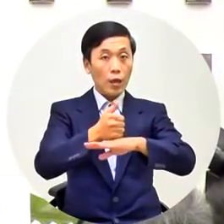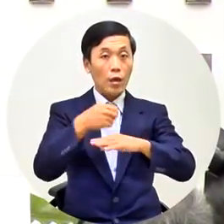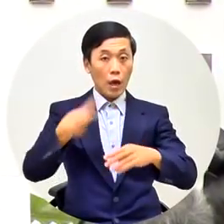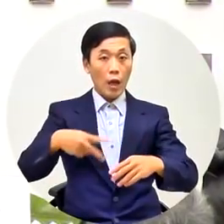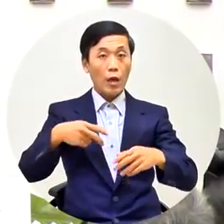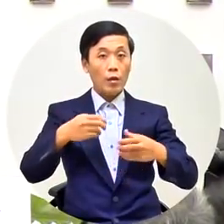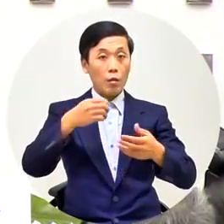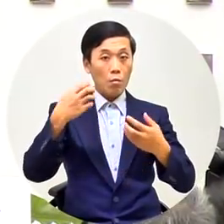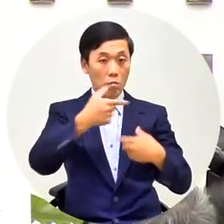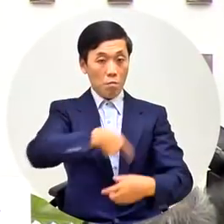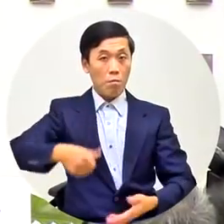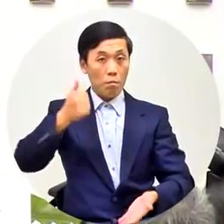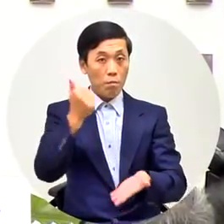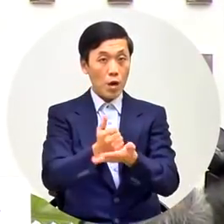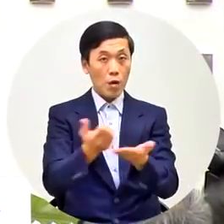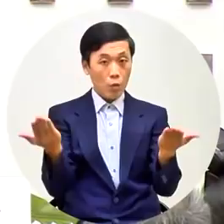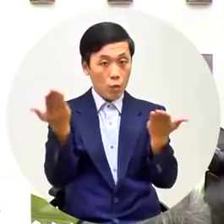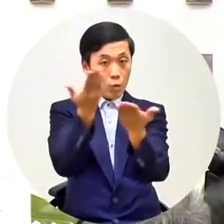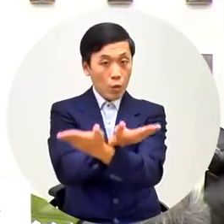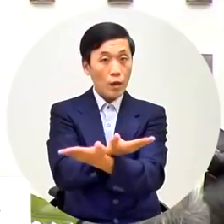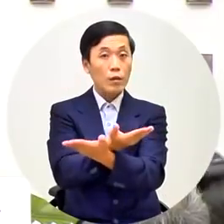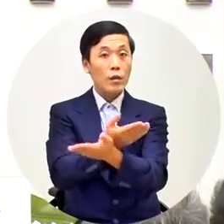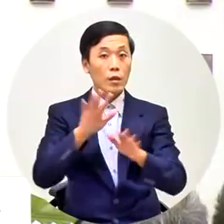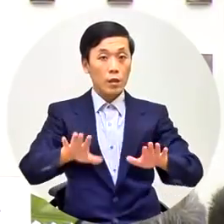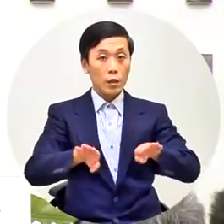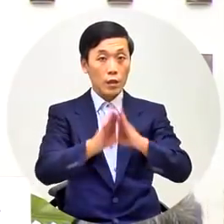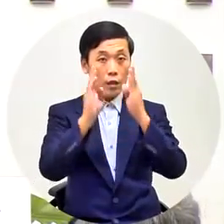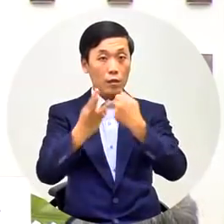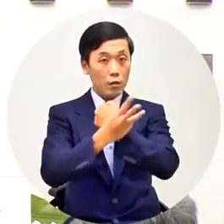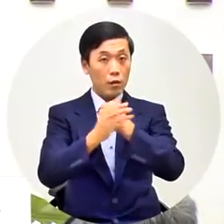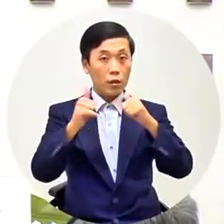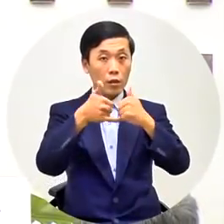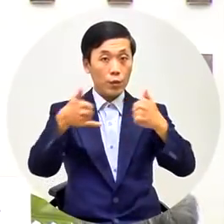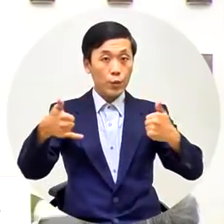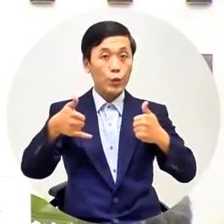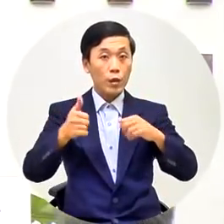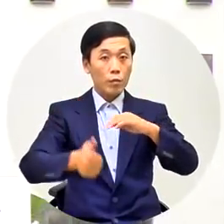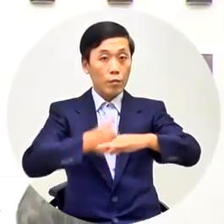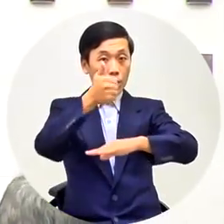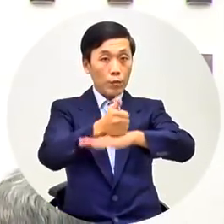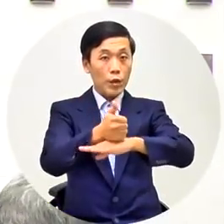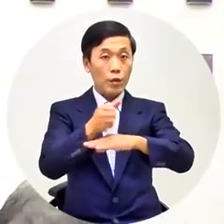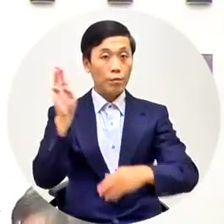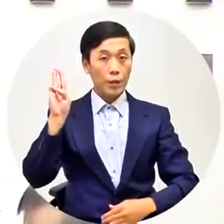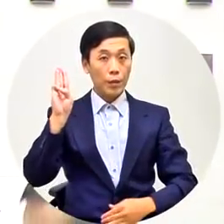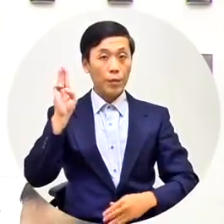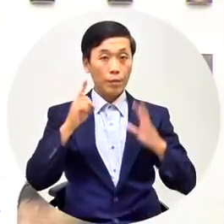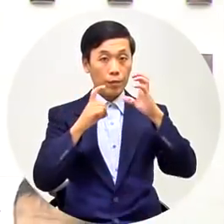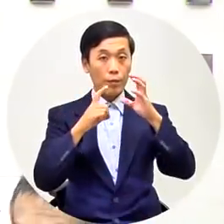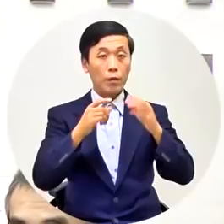行第三届议员的宣誓就职仪式。 全体议员当选人宣